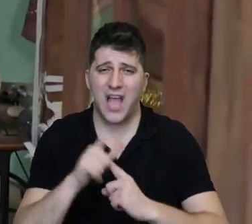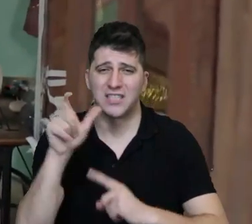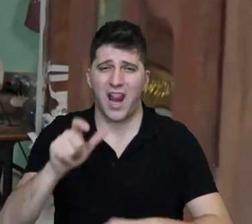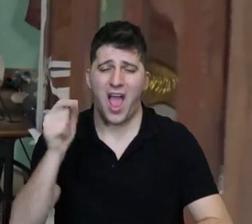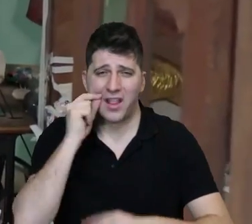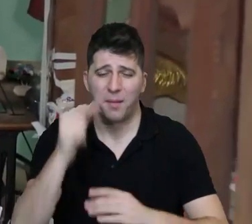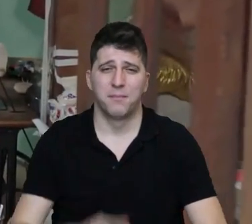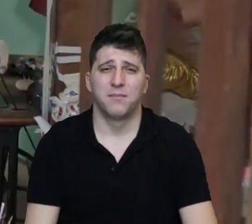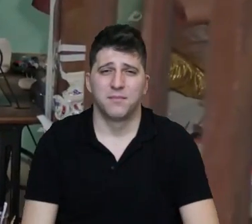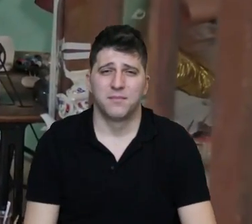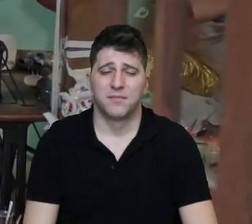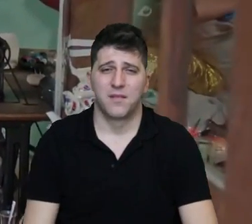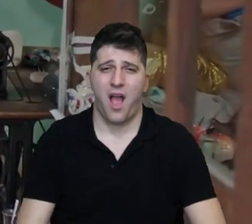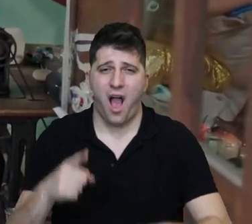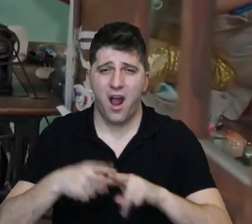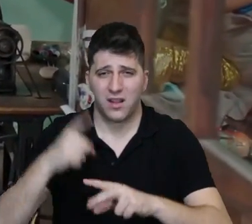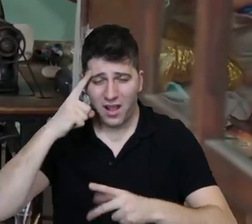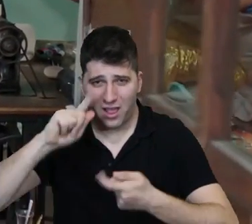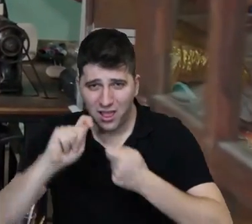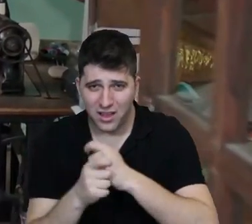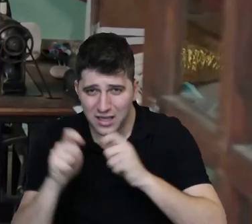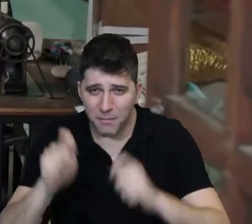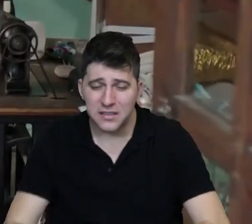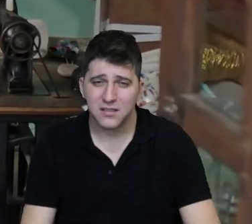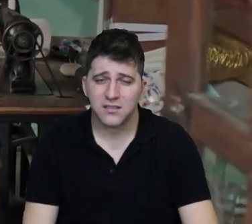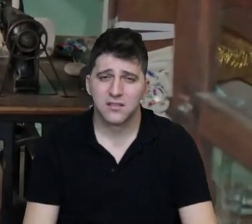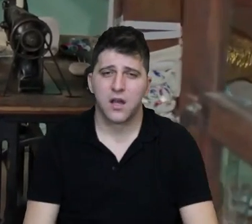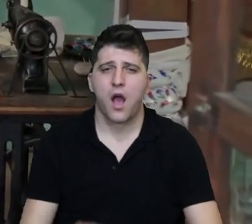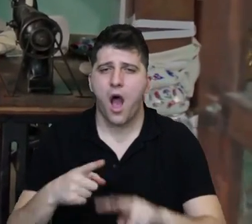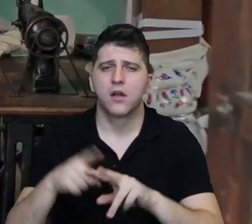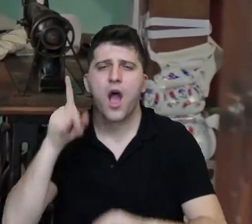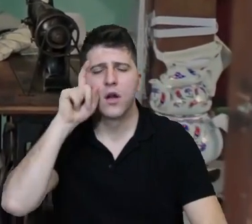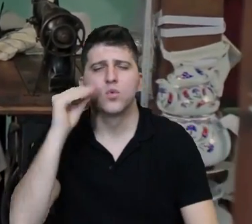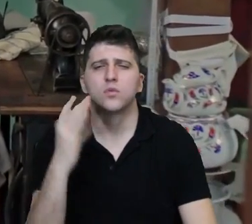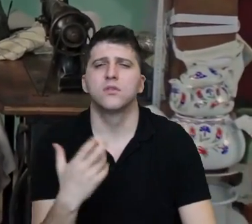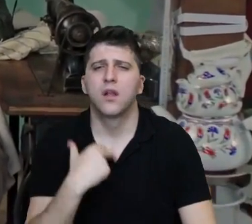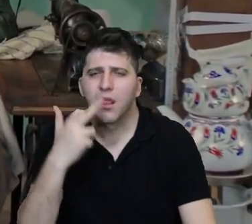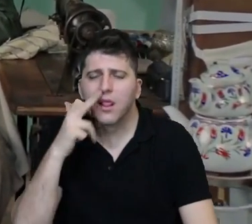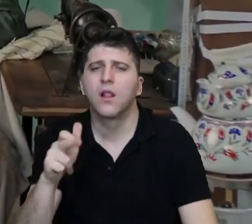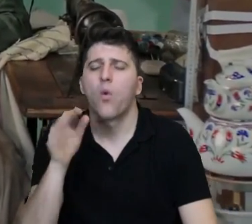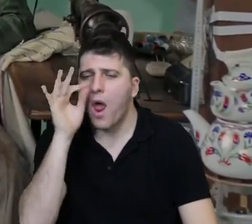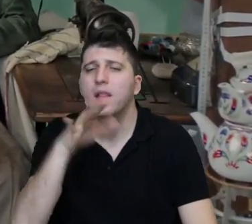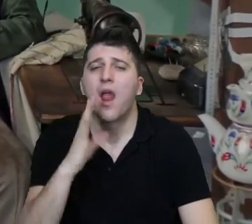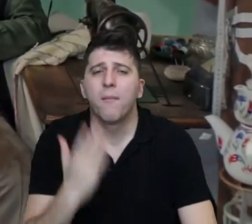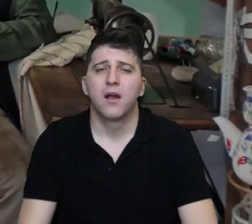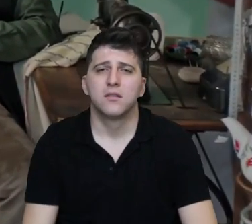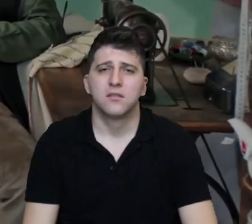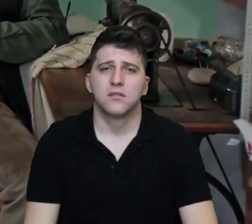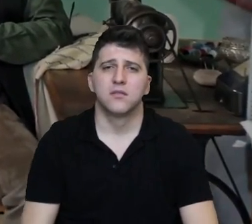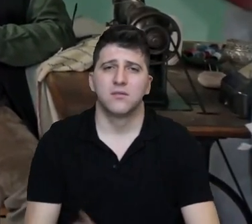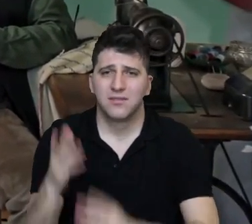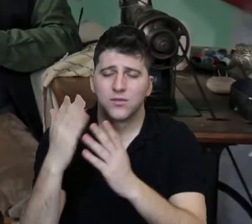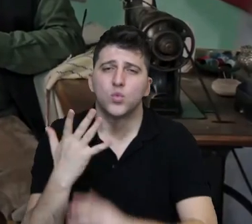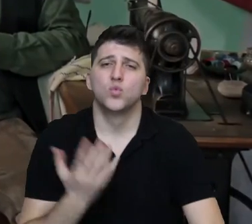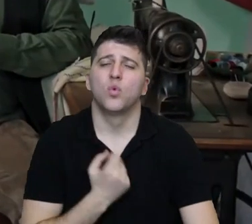adam Arda'nın aklına mı girdi? Arda akıllı çocuktur. Kolay kolay da olduğu şey gelmez ama bu hali beni